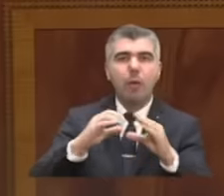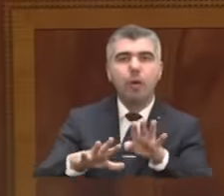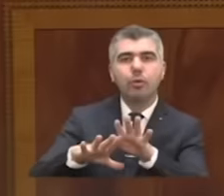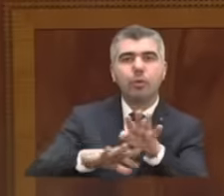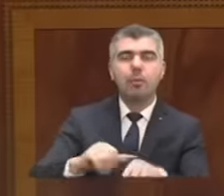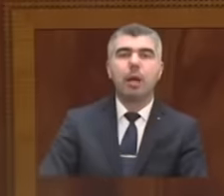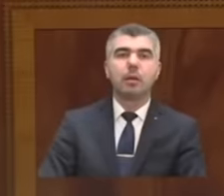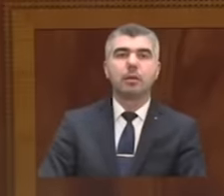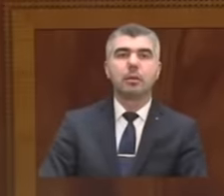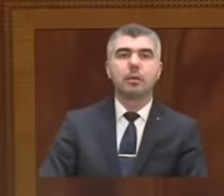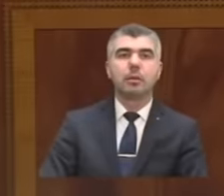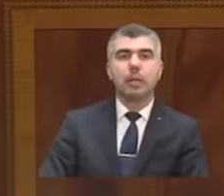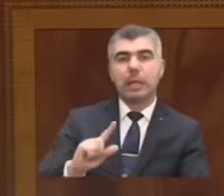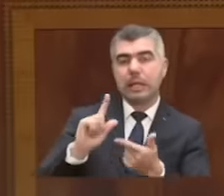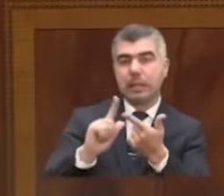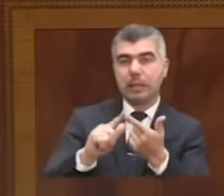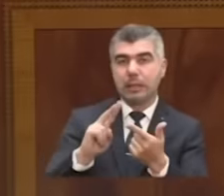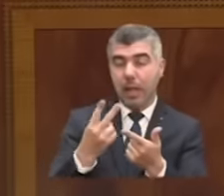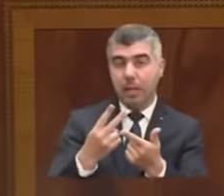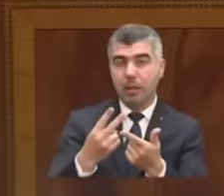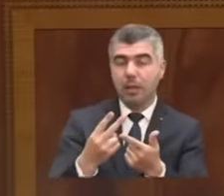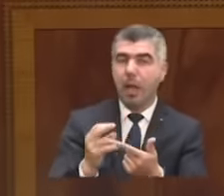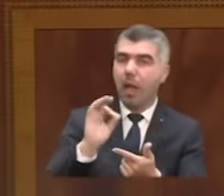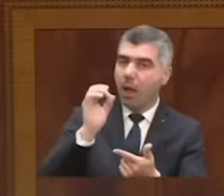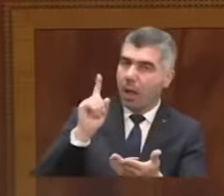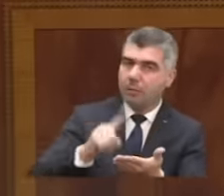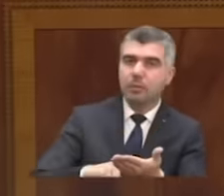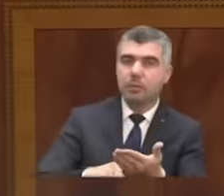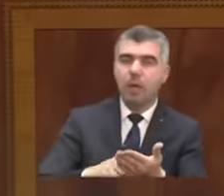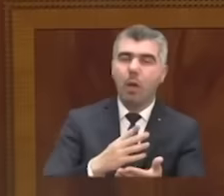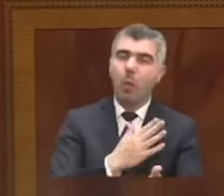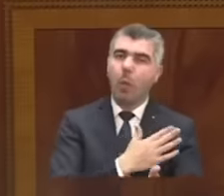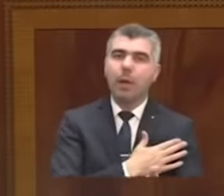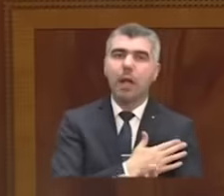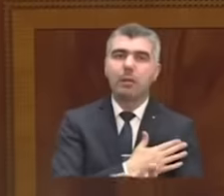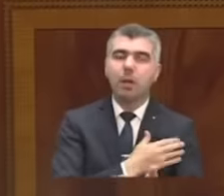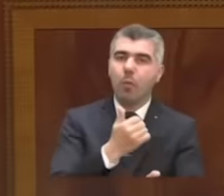القضايا المتعلقة بالحوار الاجتماعي. ثانيا، الالتزام